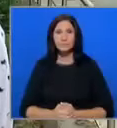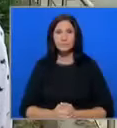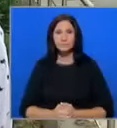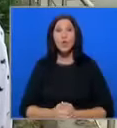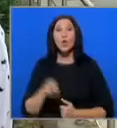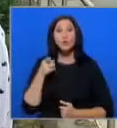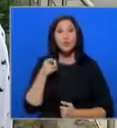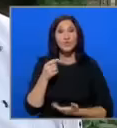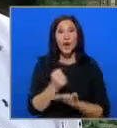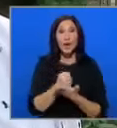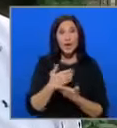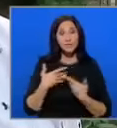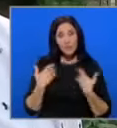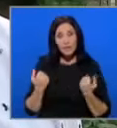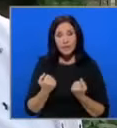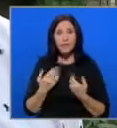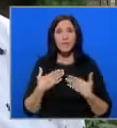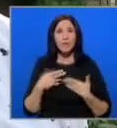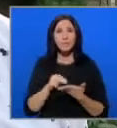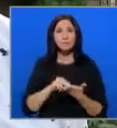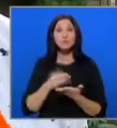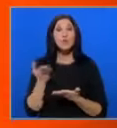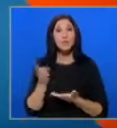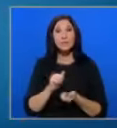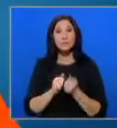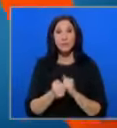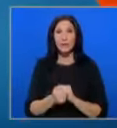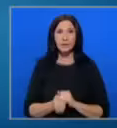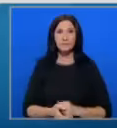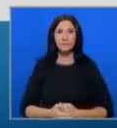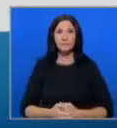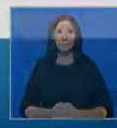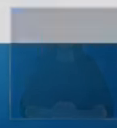Това лекарство ни действа. Има смисъл от тази борба.